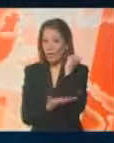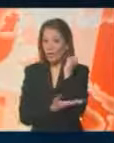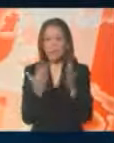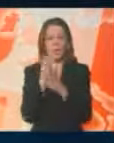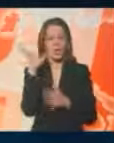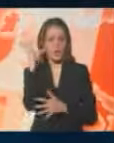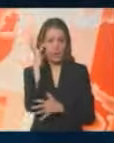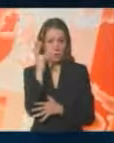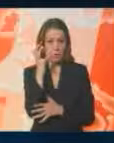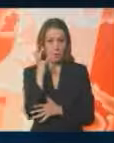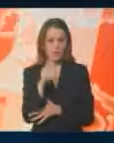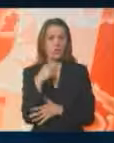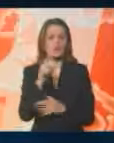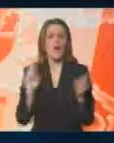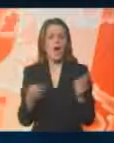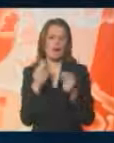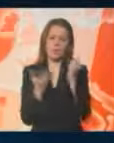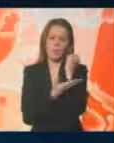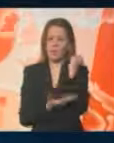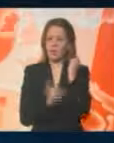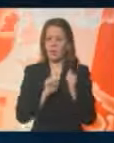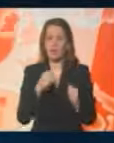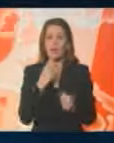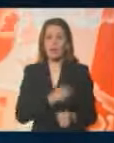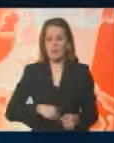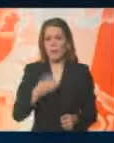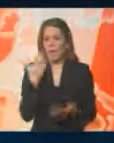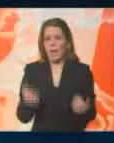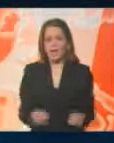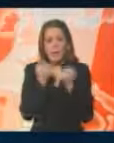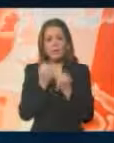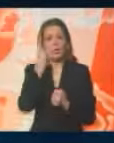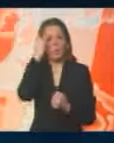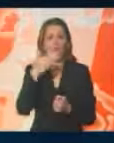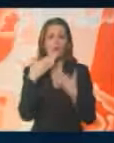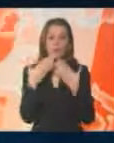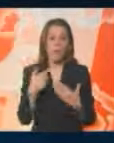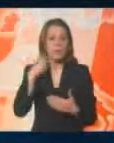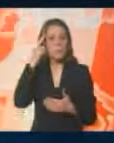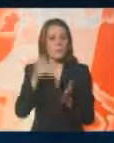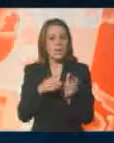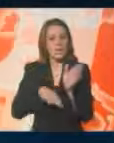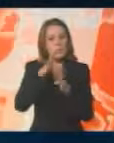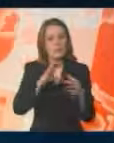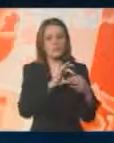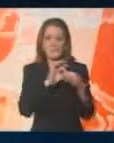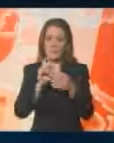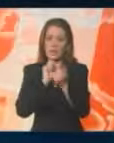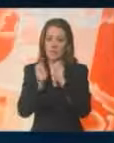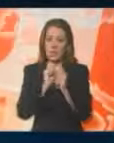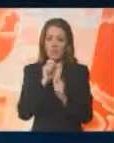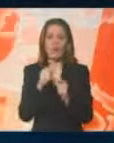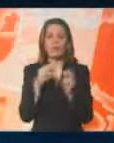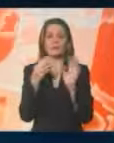je hitna pomoć, oni su, nije, to su lakše povrede, znači nema teži povreda, Bogu hvala. Mislim da bi trebalo bude više koordinacije među